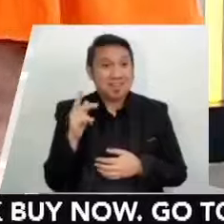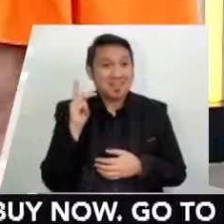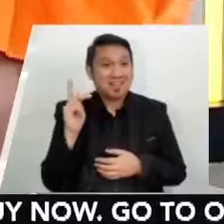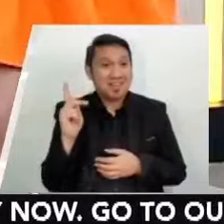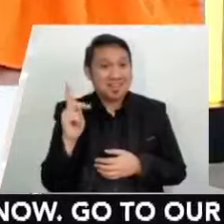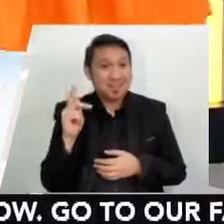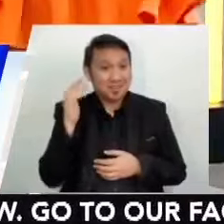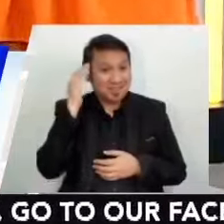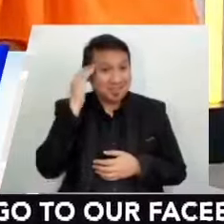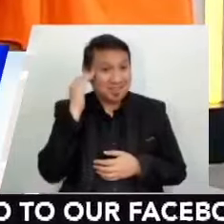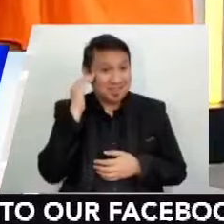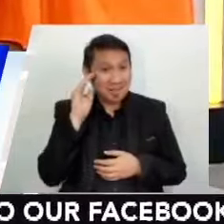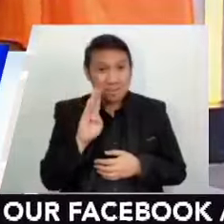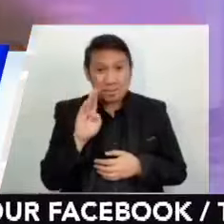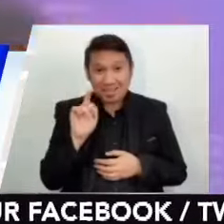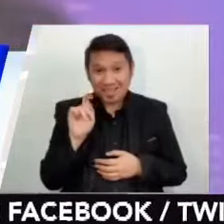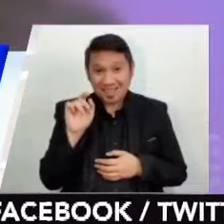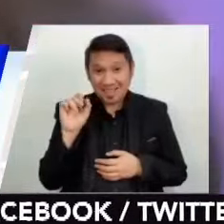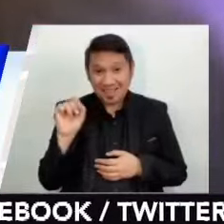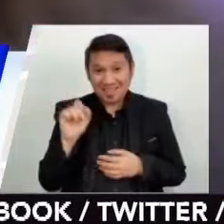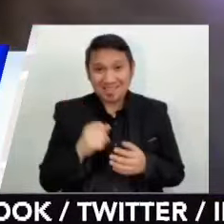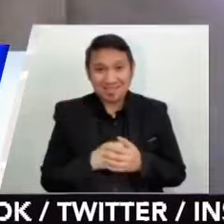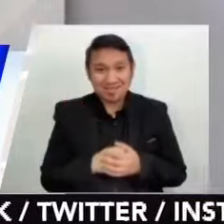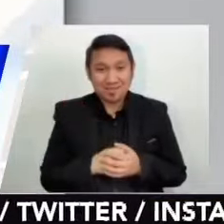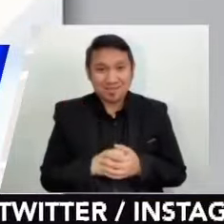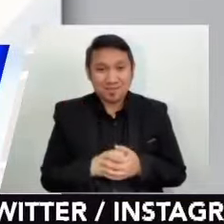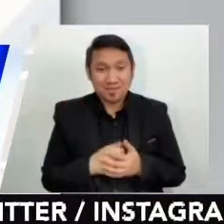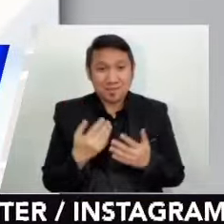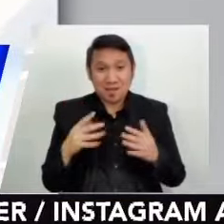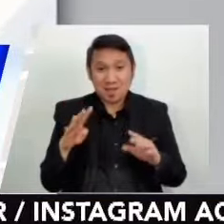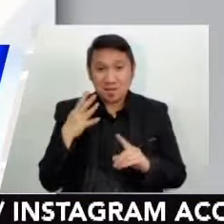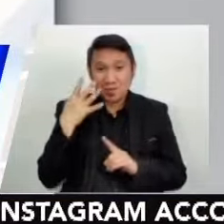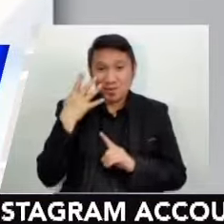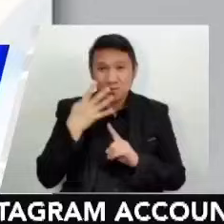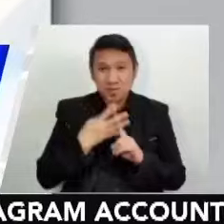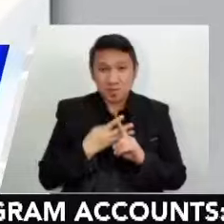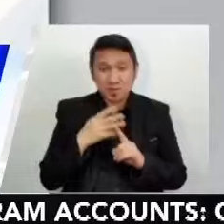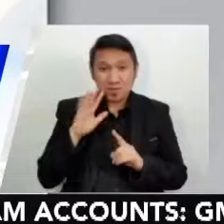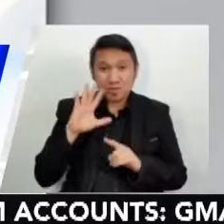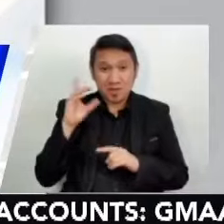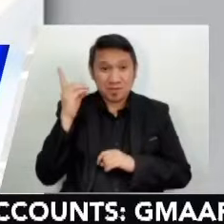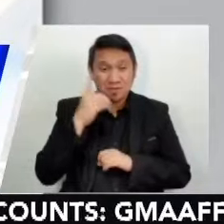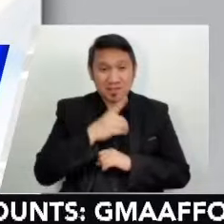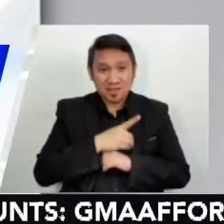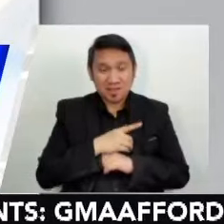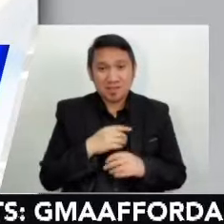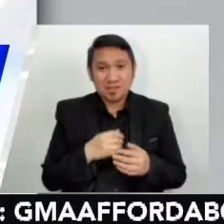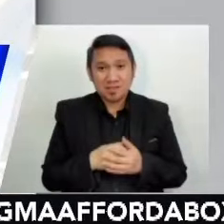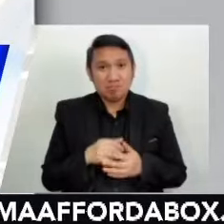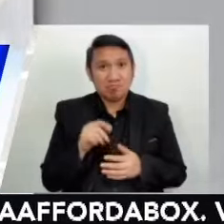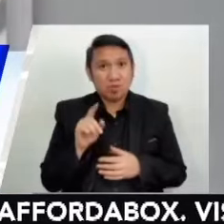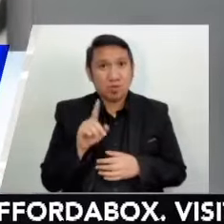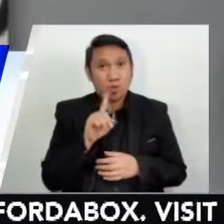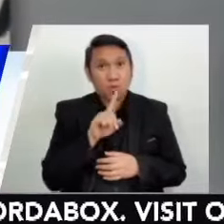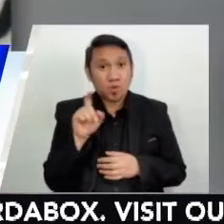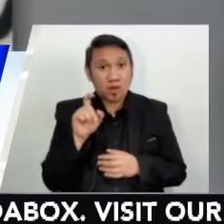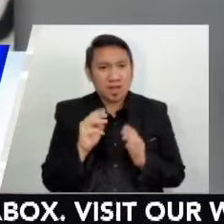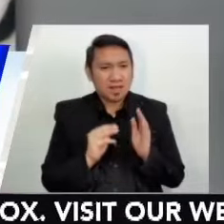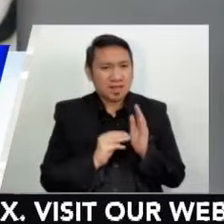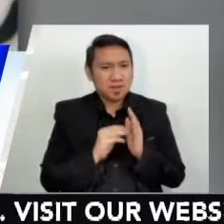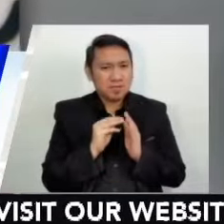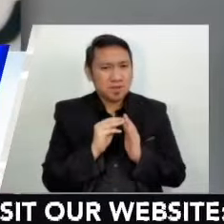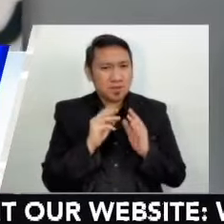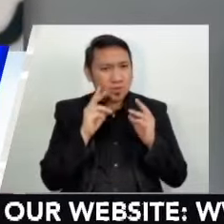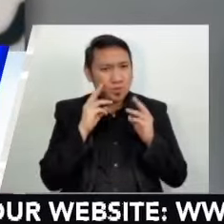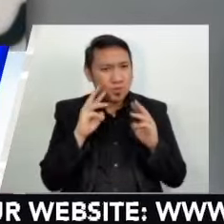Hobby! After 4 months and 5 days, pumalo na sa mahigit 100 million views ang music